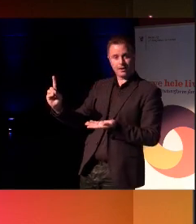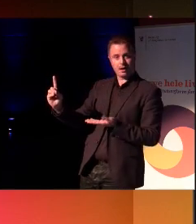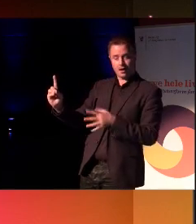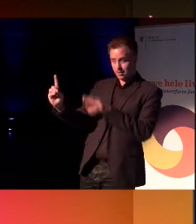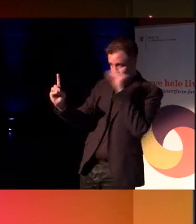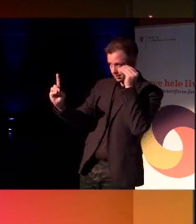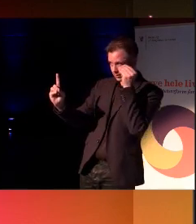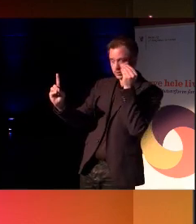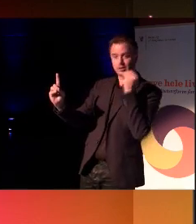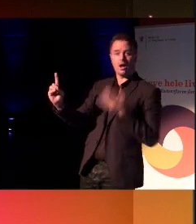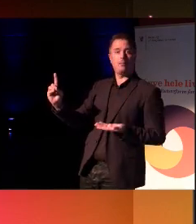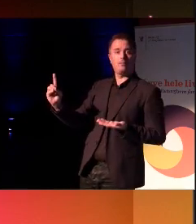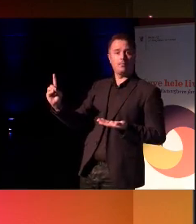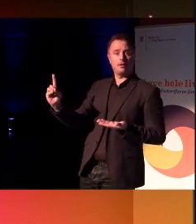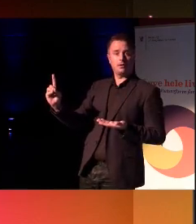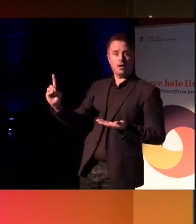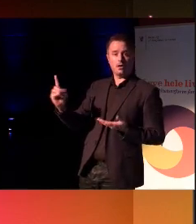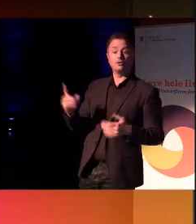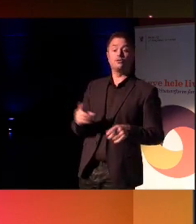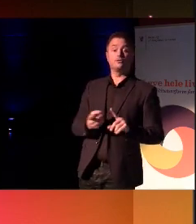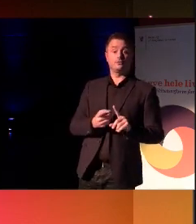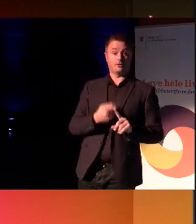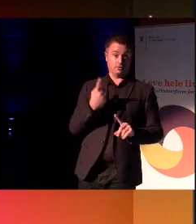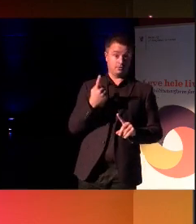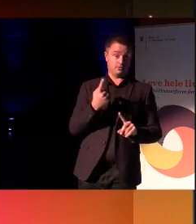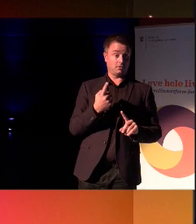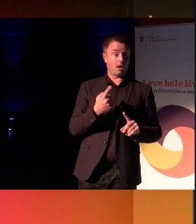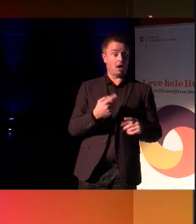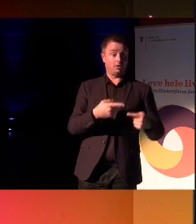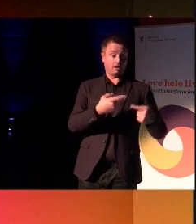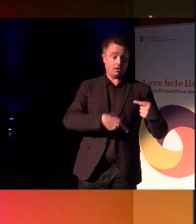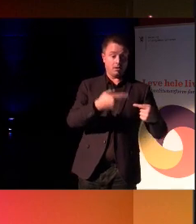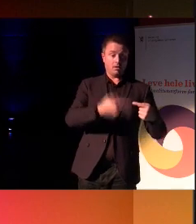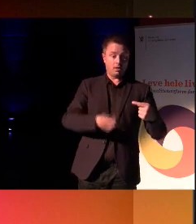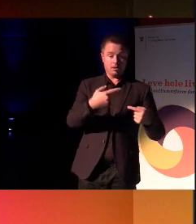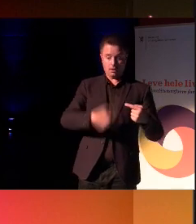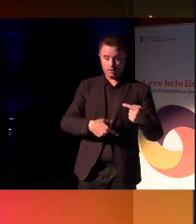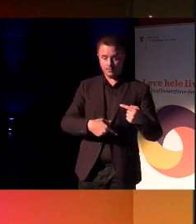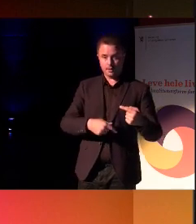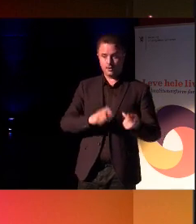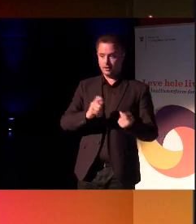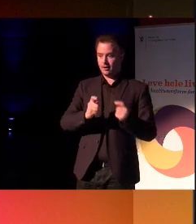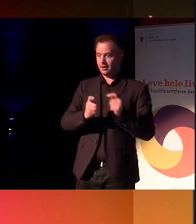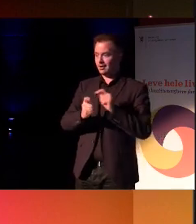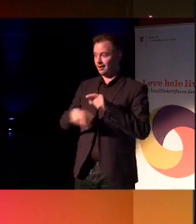man gikk jo sakte men sikkert fra silo til mer og mer diffusjon.